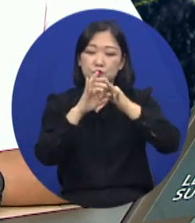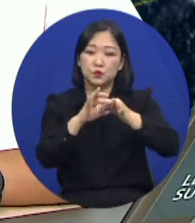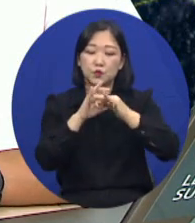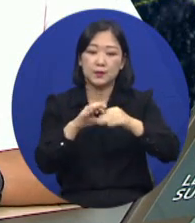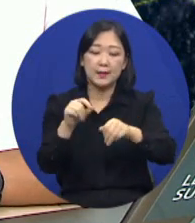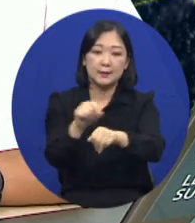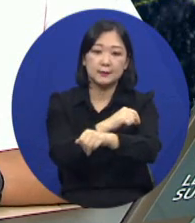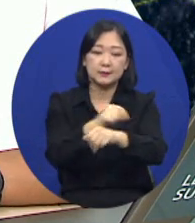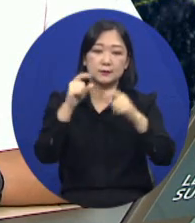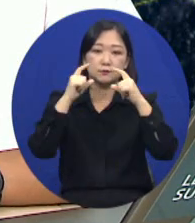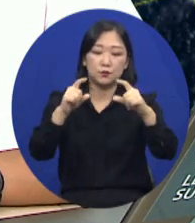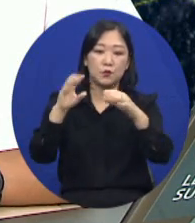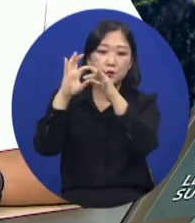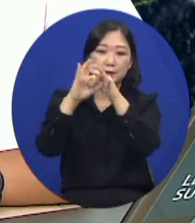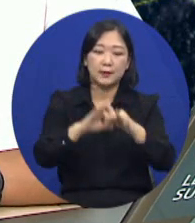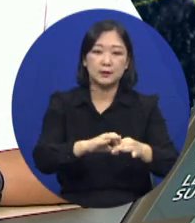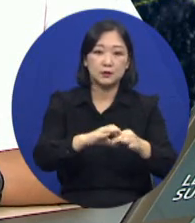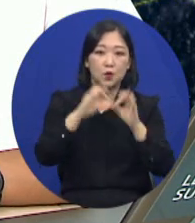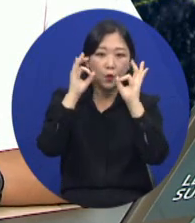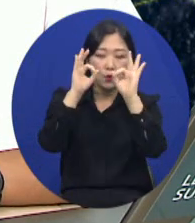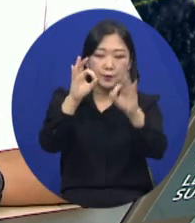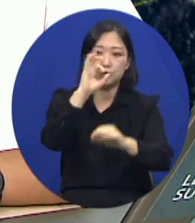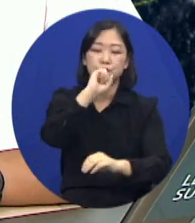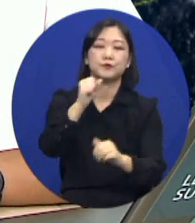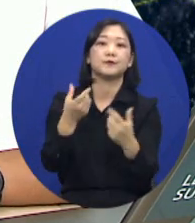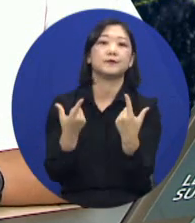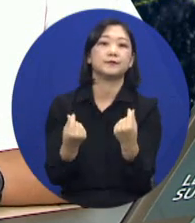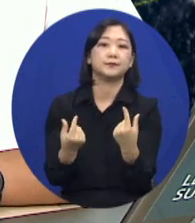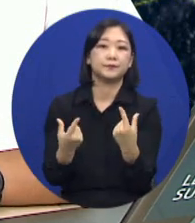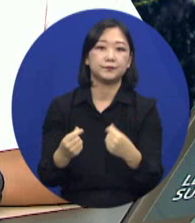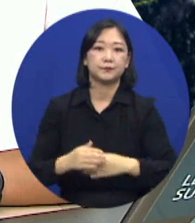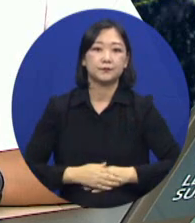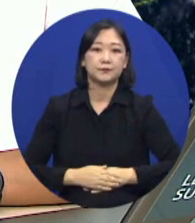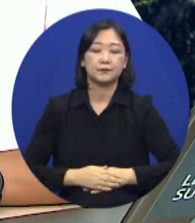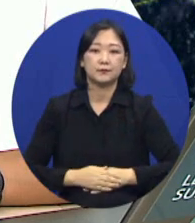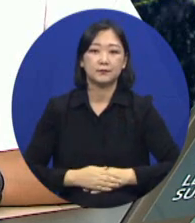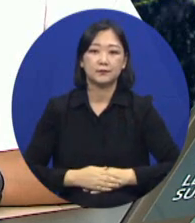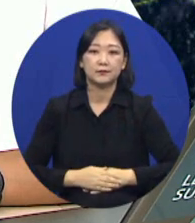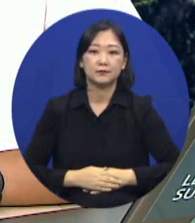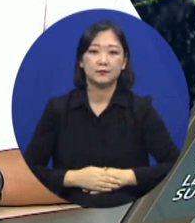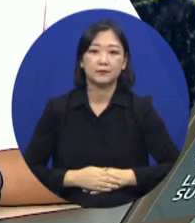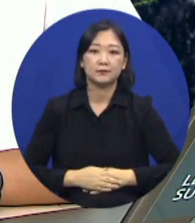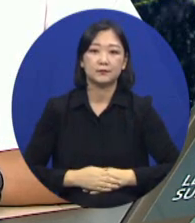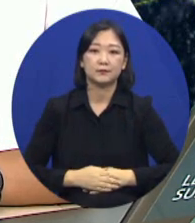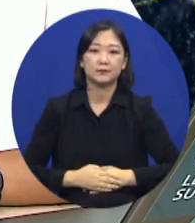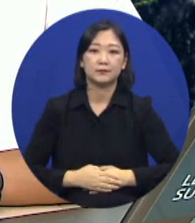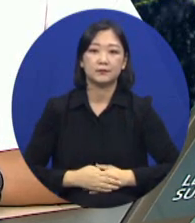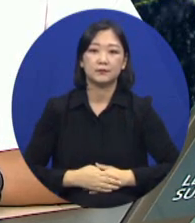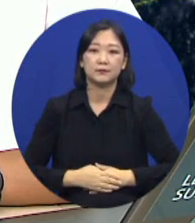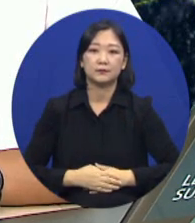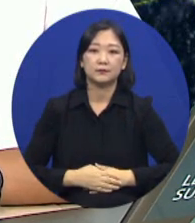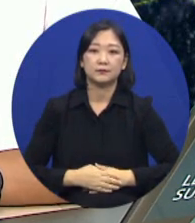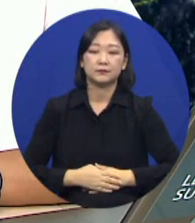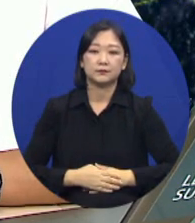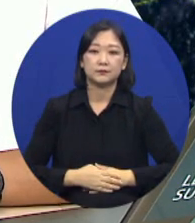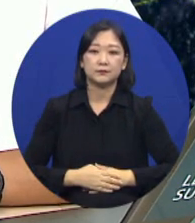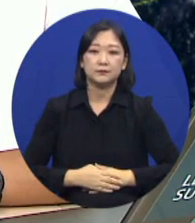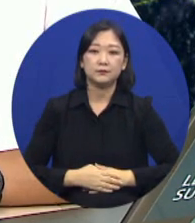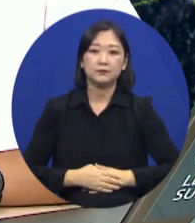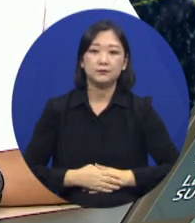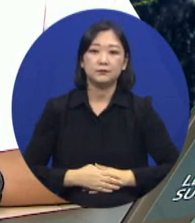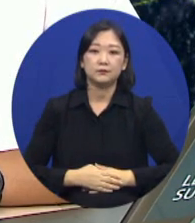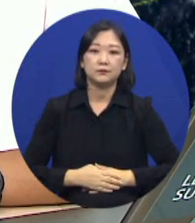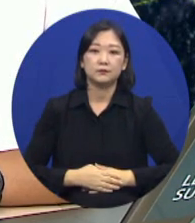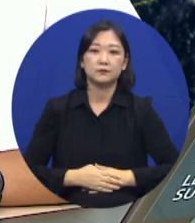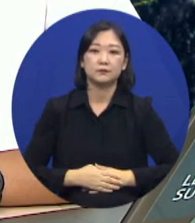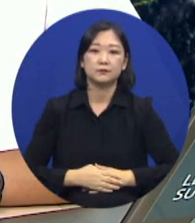계속 보고 계시면 좋을 것 같습니다. 지금까지 스튜디오 제주 MBC였습니다. 고맙습니다. 네, 고맙습니다.